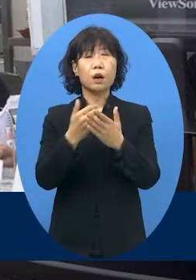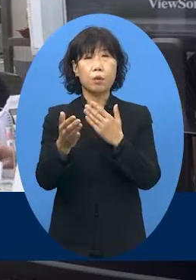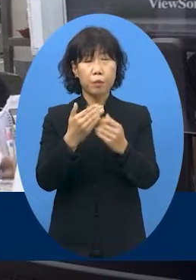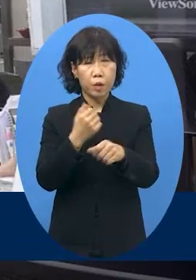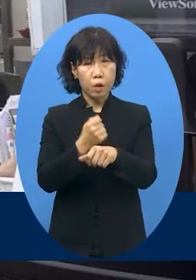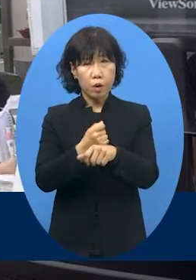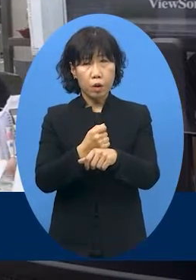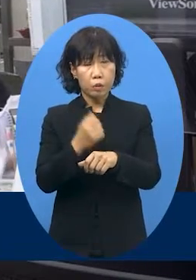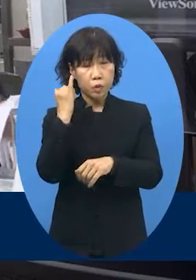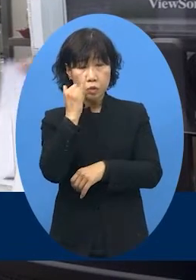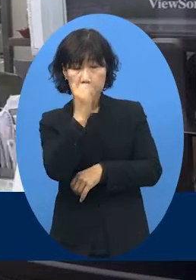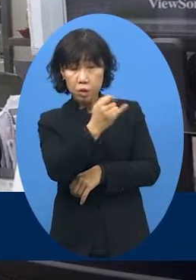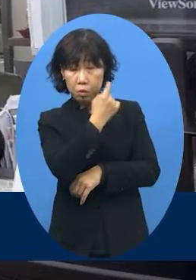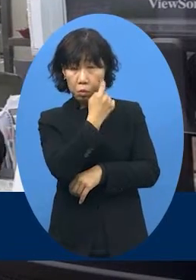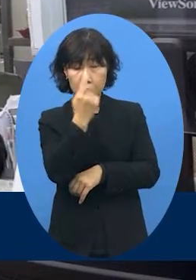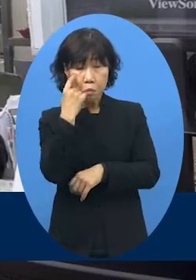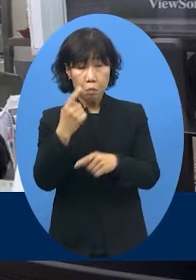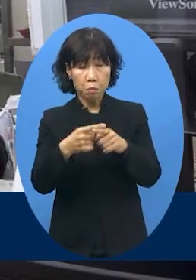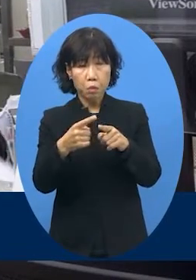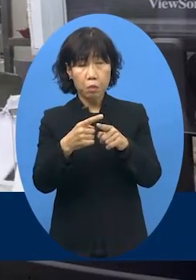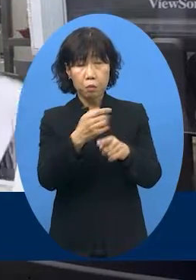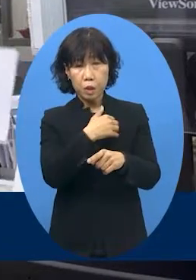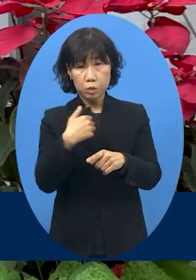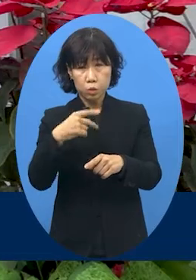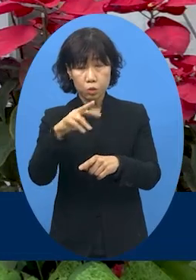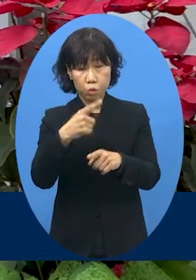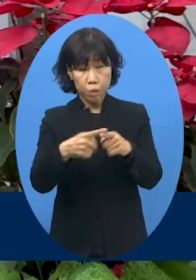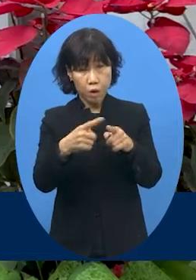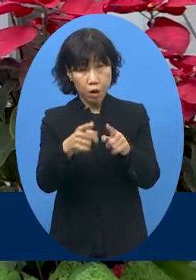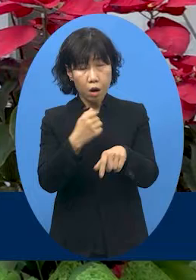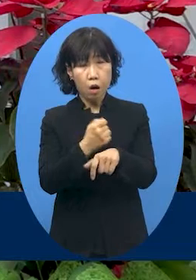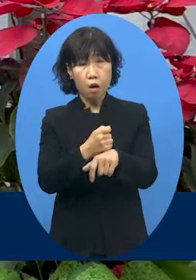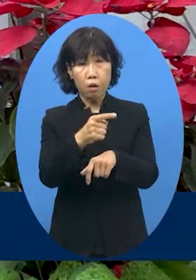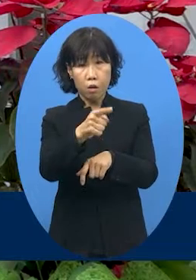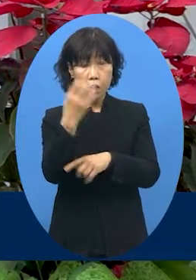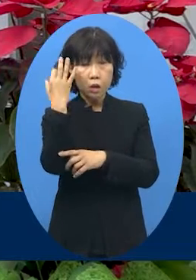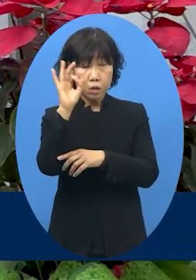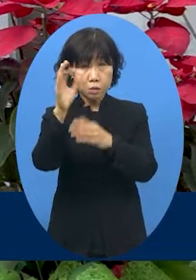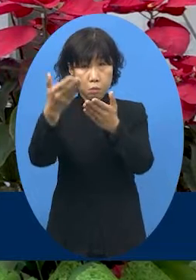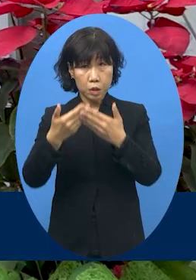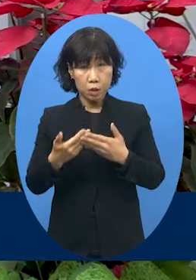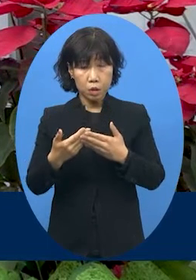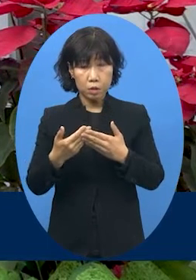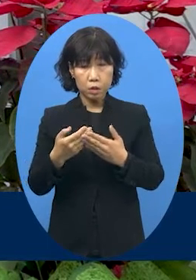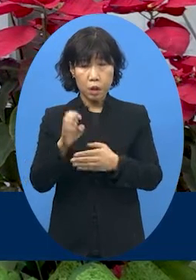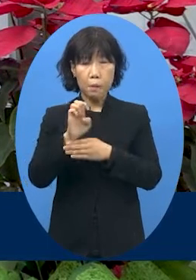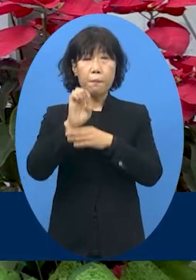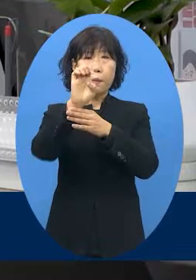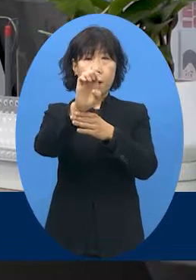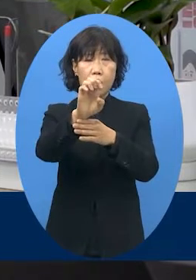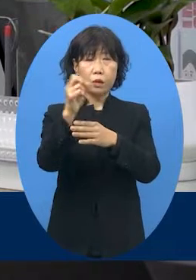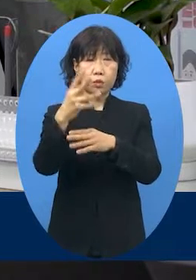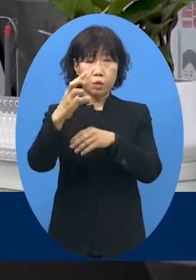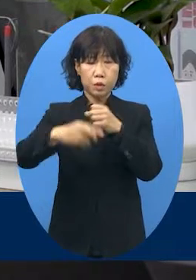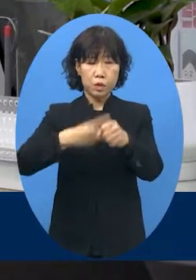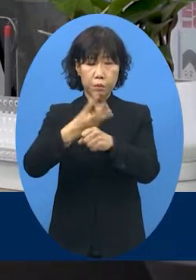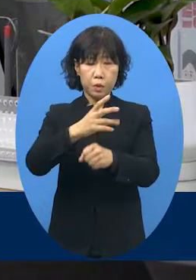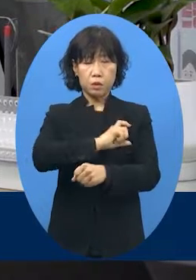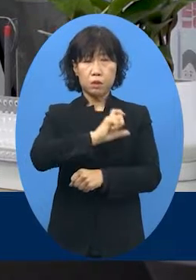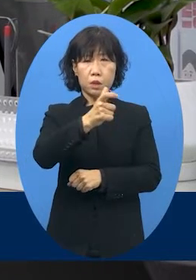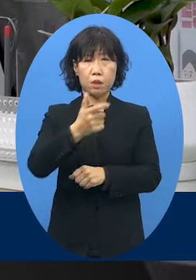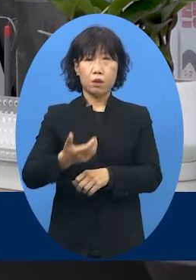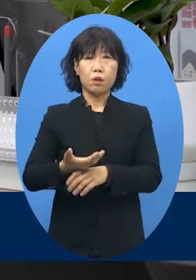전화설문 의한 만족도 등으로 평가가 진행되며 국민행복민원실 인증되면 인증필수 함께